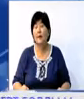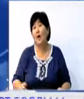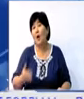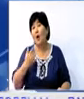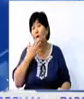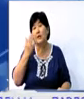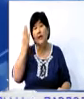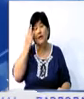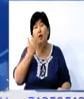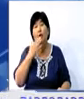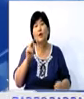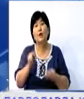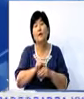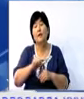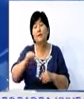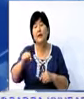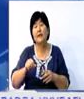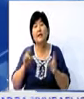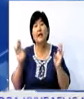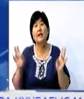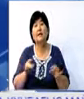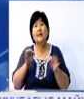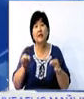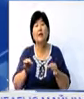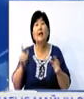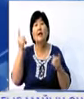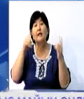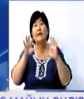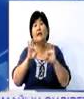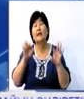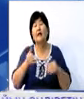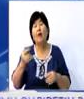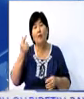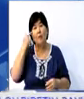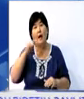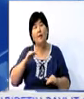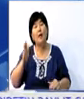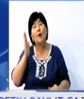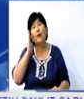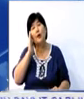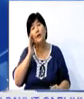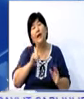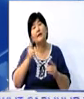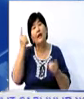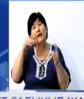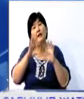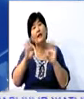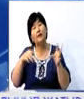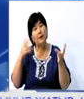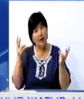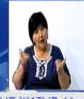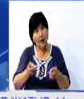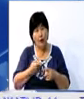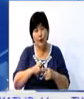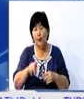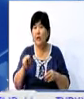Ұлттық сана, ұлттық тәрбие бесік жырымен ертегіден басталады. Ғалымдардың пікірінше, балаға ұйықтар алдында ертегі айтып беру қажет екен.